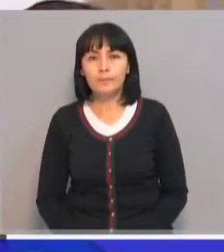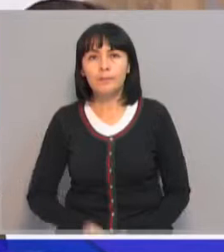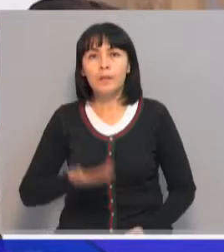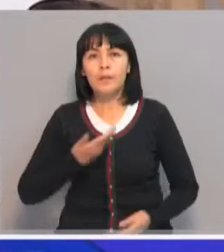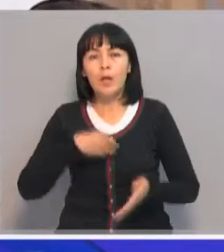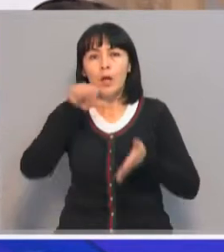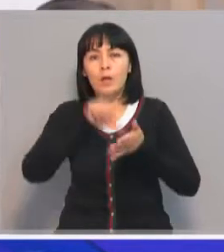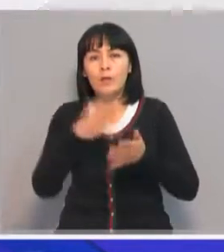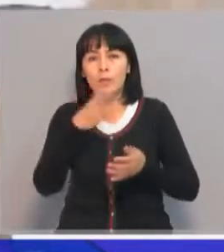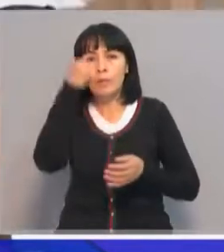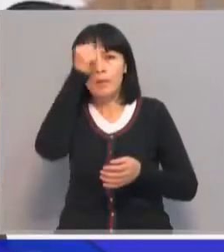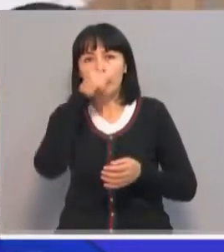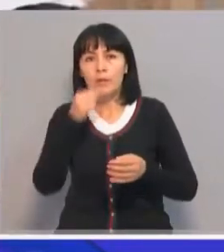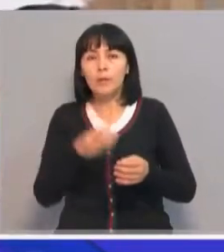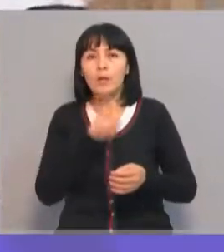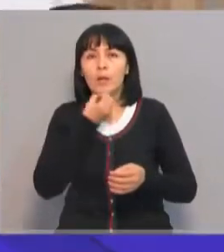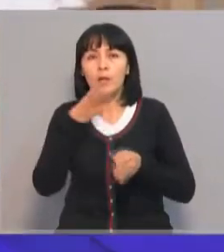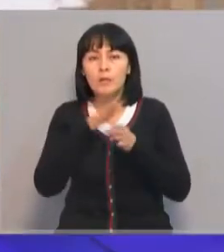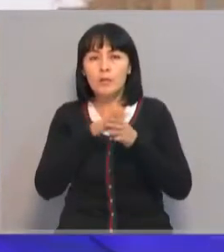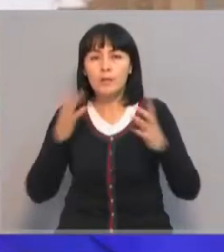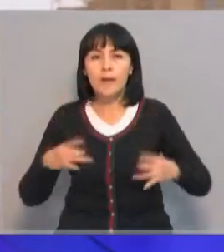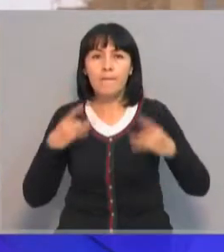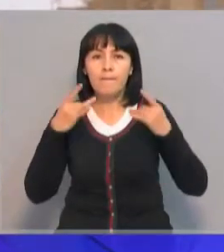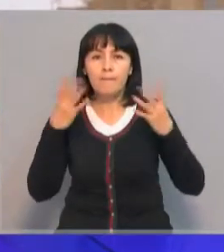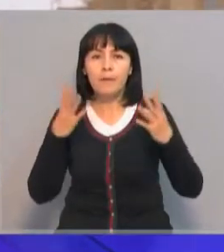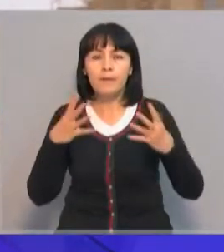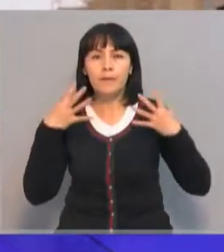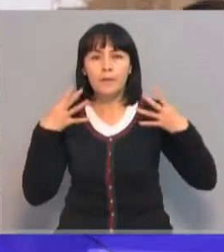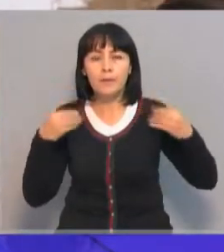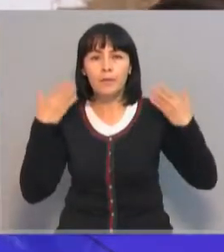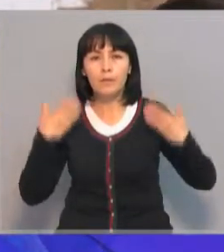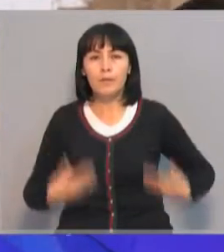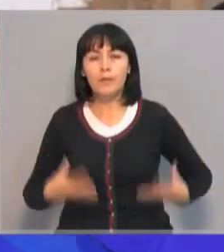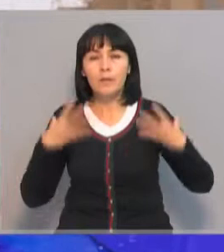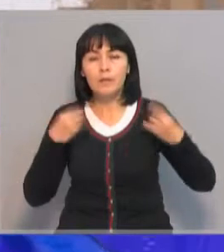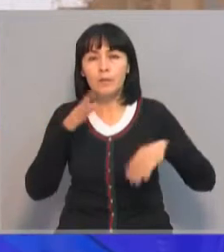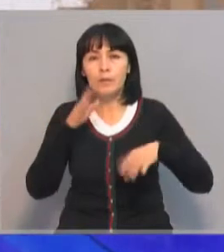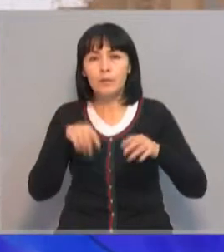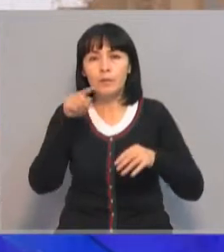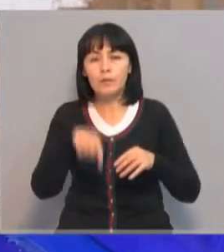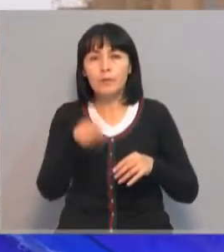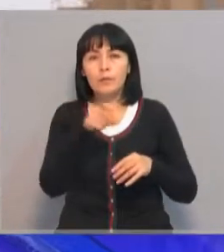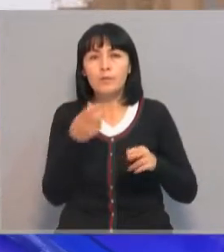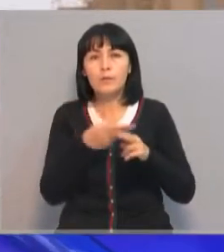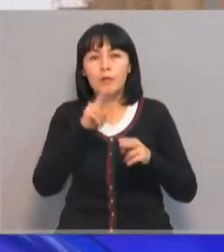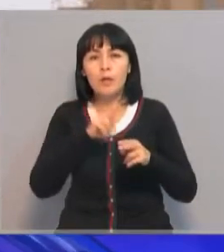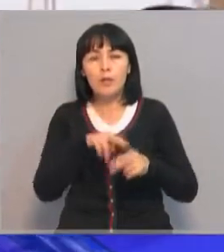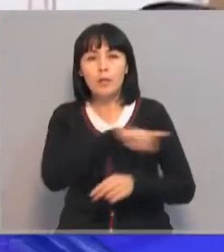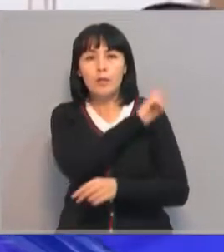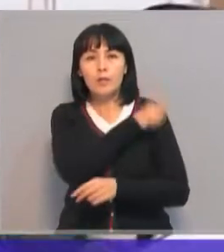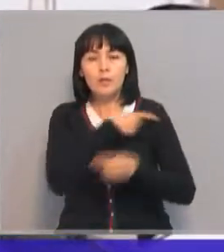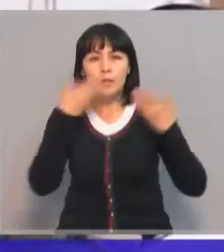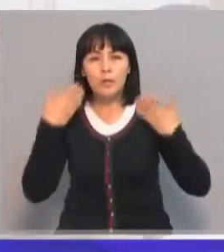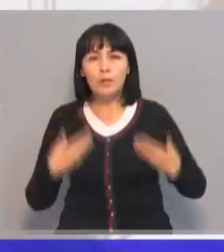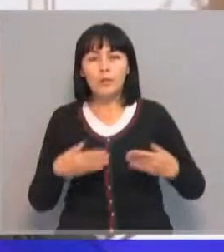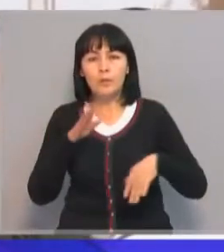Я участвую 5-й раз. Хорошая организация мероприятия. В здоровом теле здоровый дух. Только тот человек, который силен телом, будет и